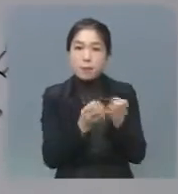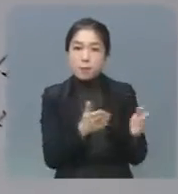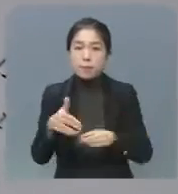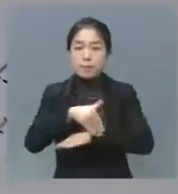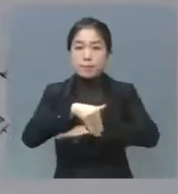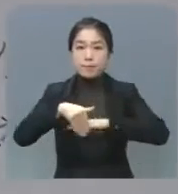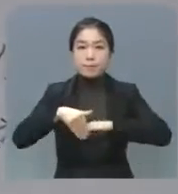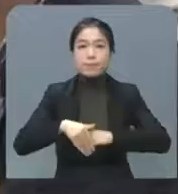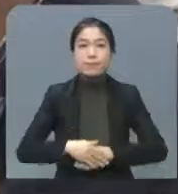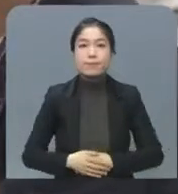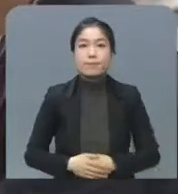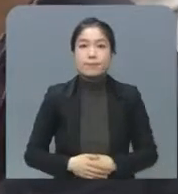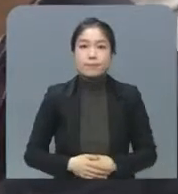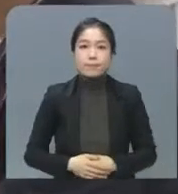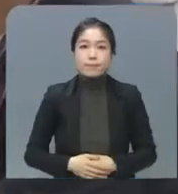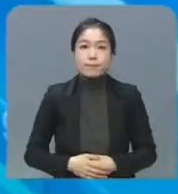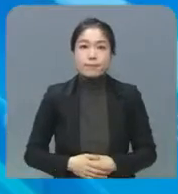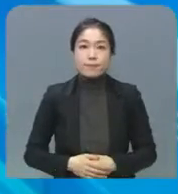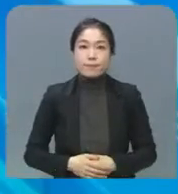계획입니다